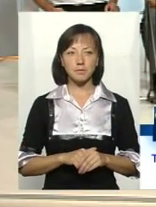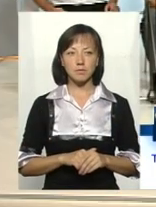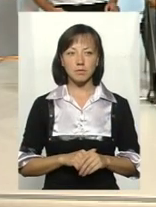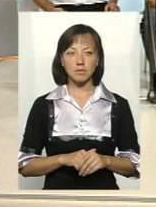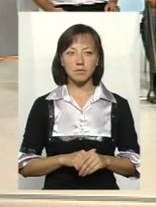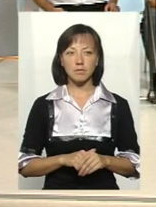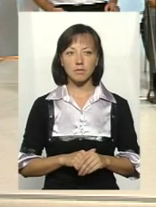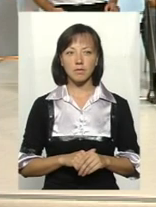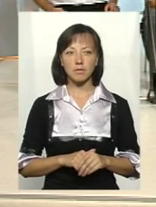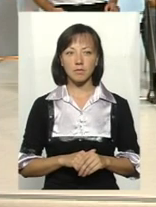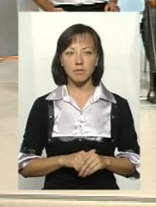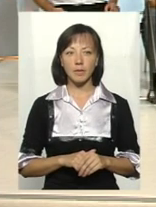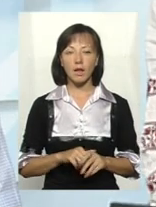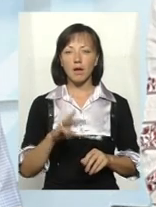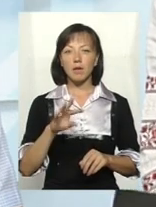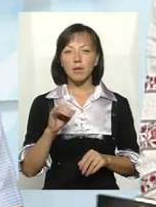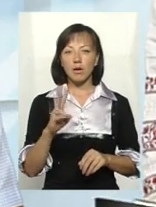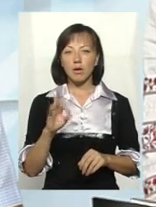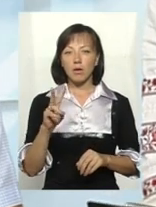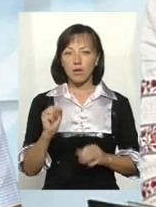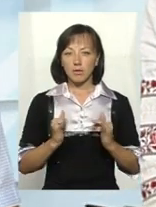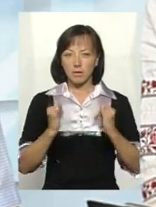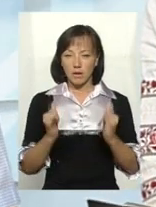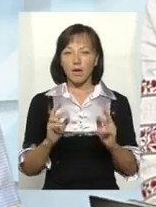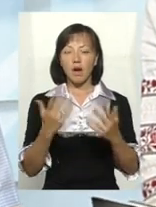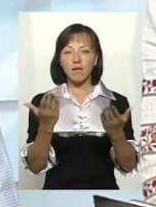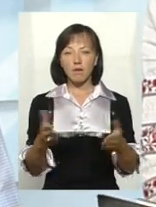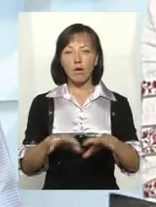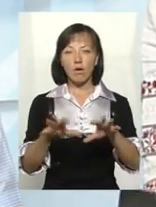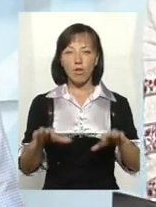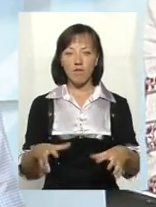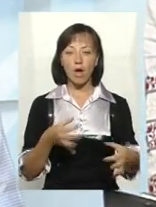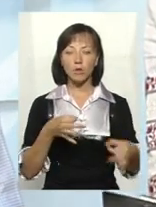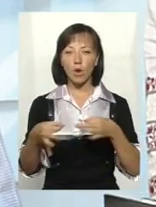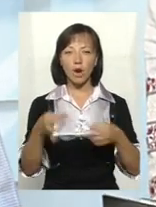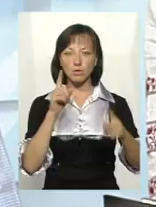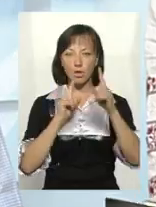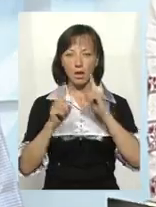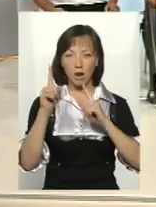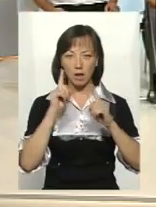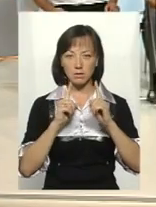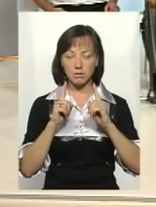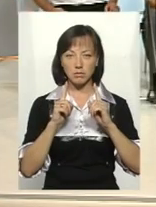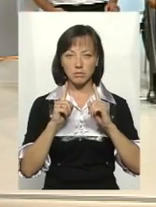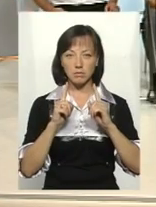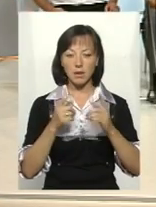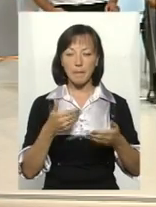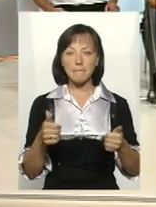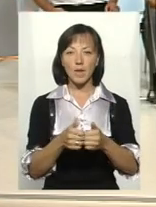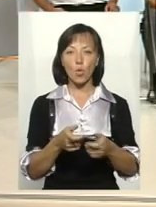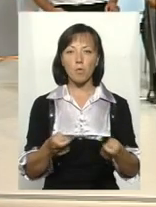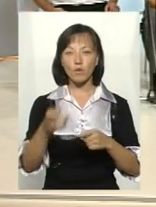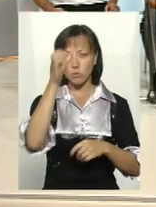Пане Миколо, я прошу вас долучитися до нашої розмови. Як ви, як голова дорадчої ради громадської при управлінні